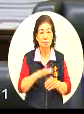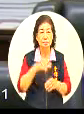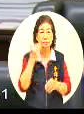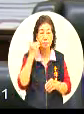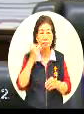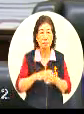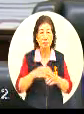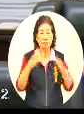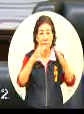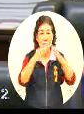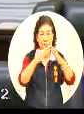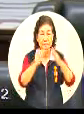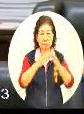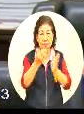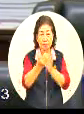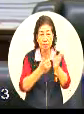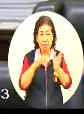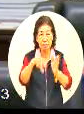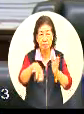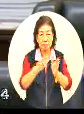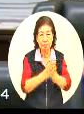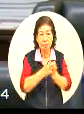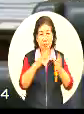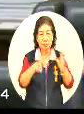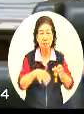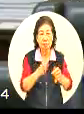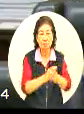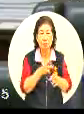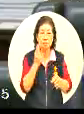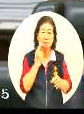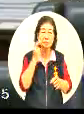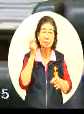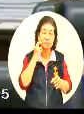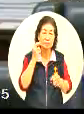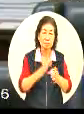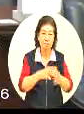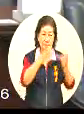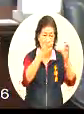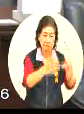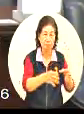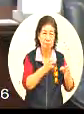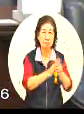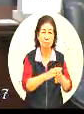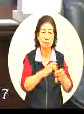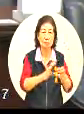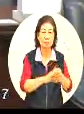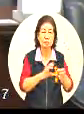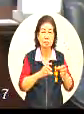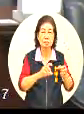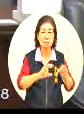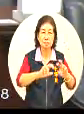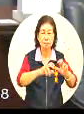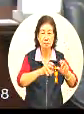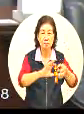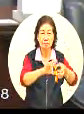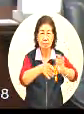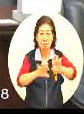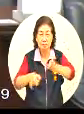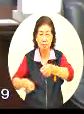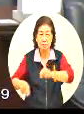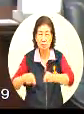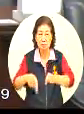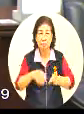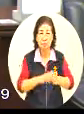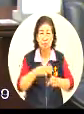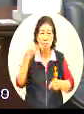咱的厝头前有人设置一个铁柱铁链无法出入不知道咱市长你的感受